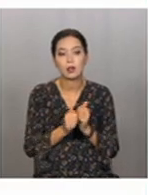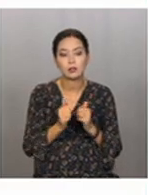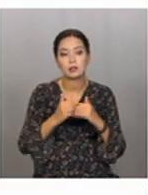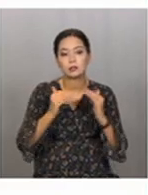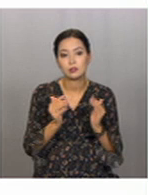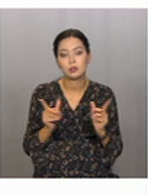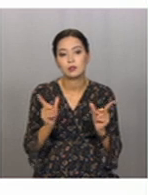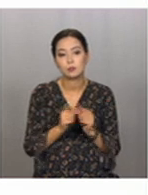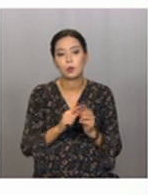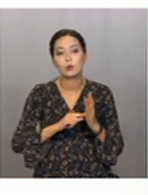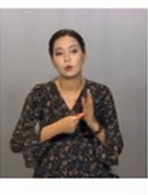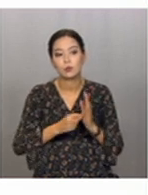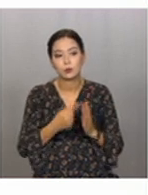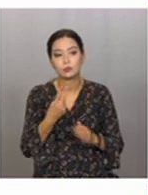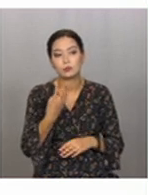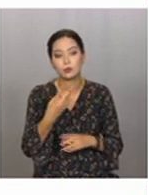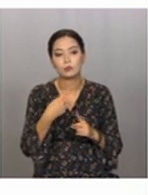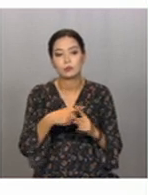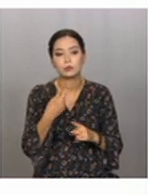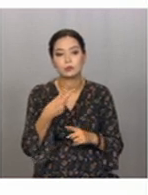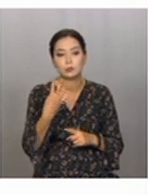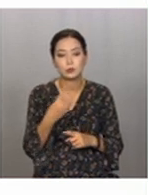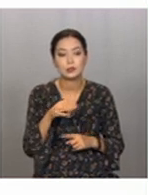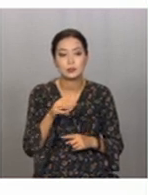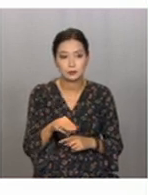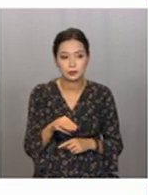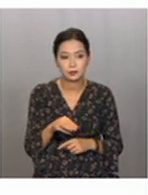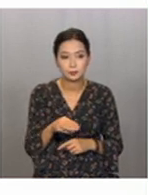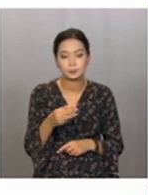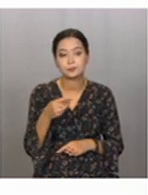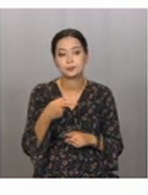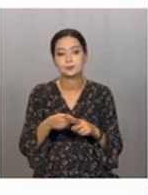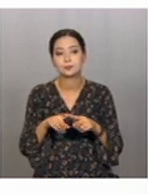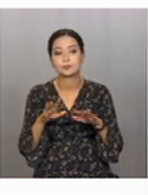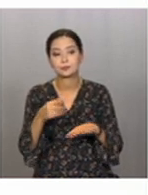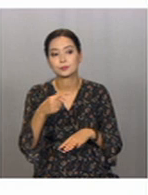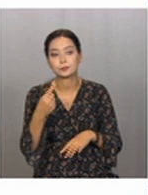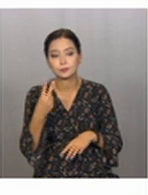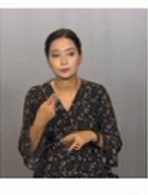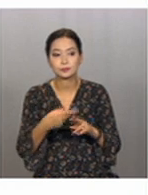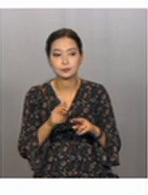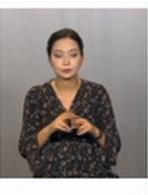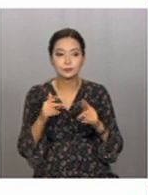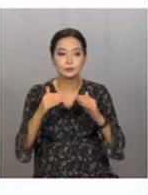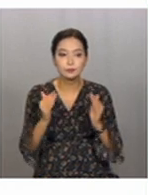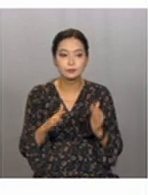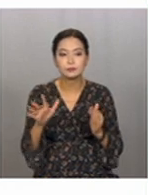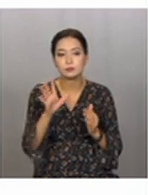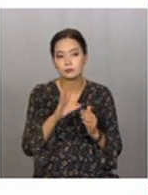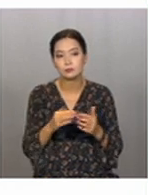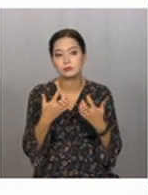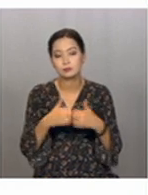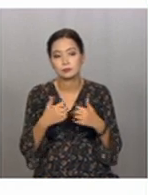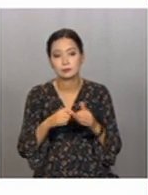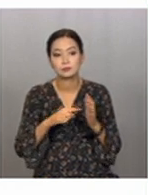әрбіріне көбейтсек, 24 қосылған 24 шықты. Мына жерде 2-ні келесі жақшадағы әрбір мүшесіне